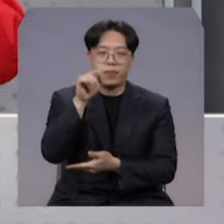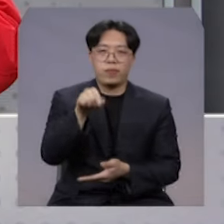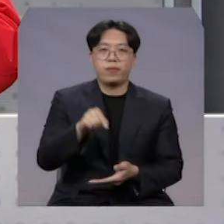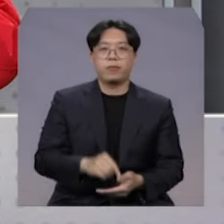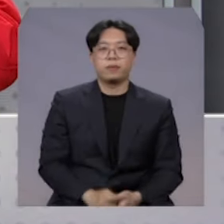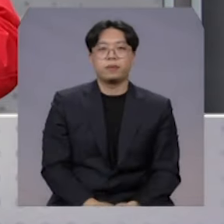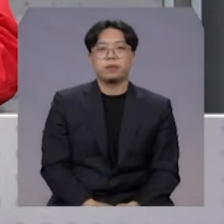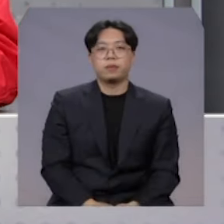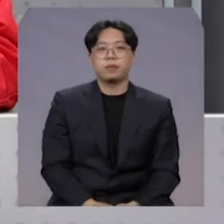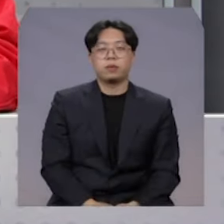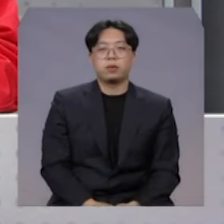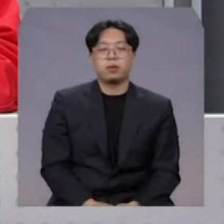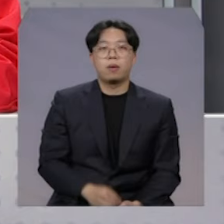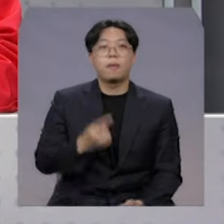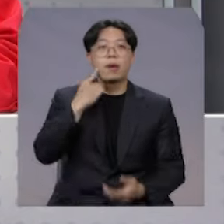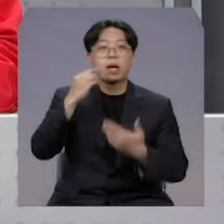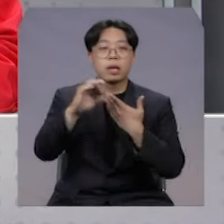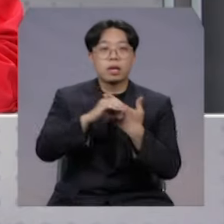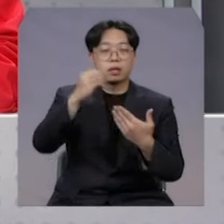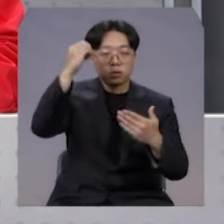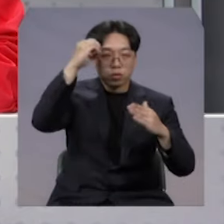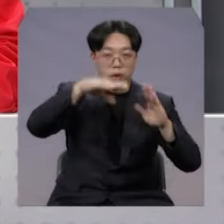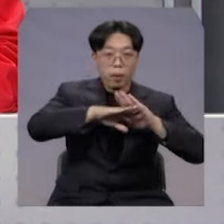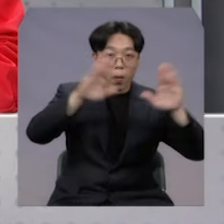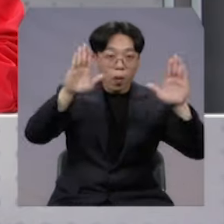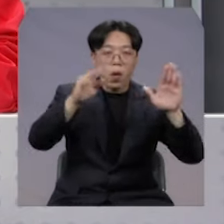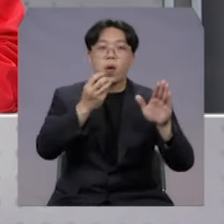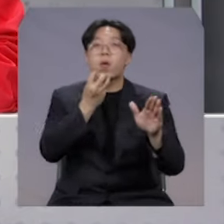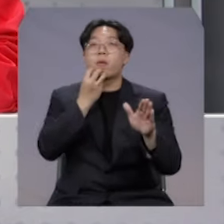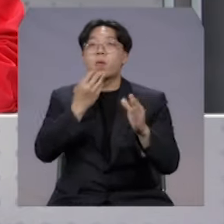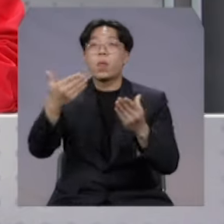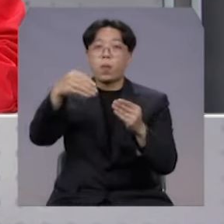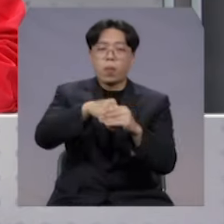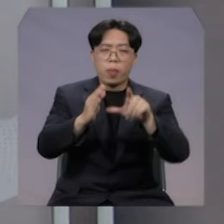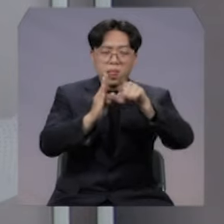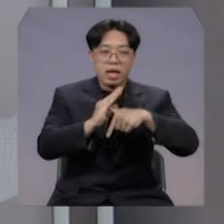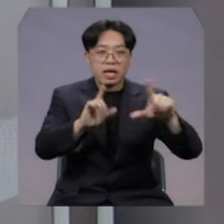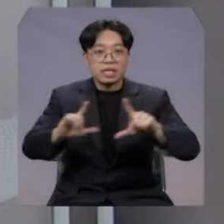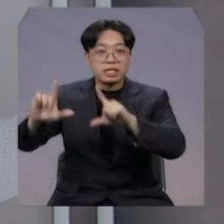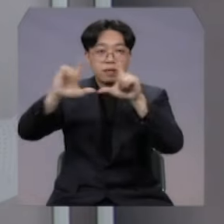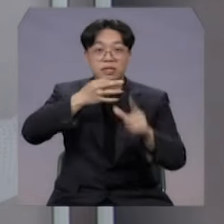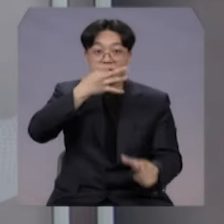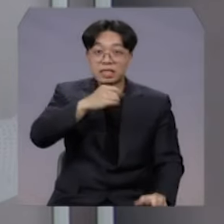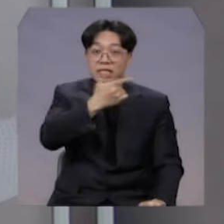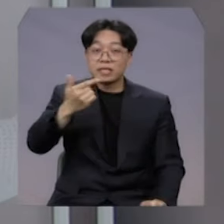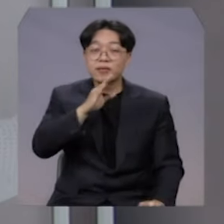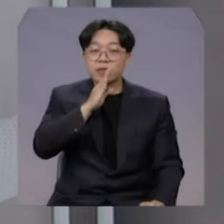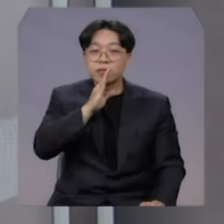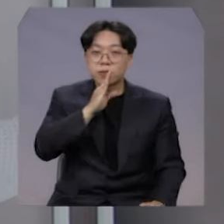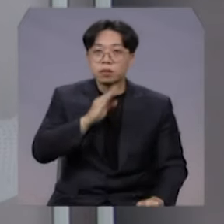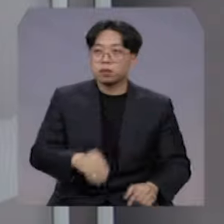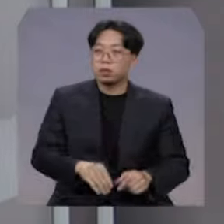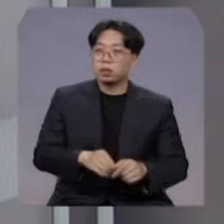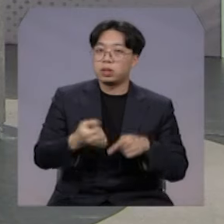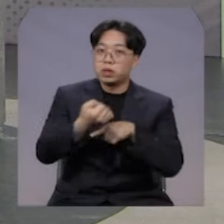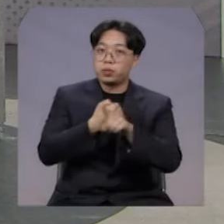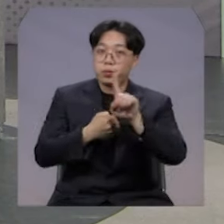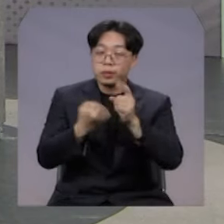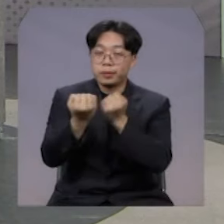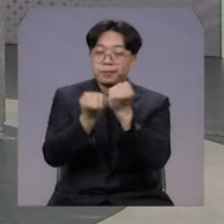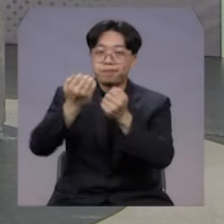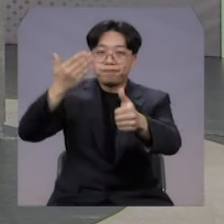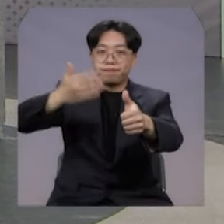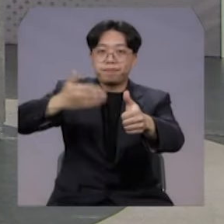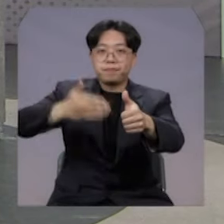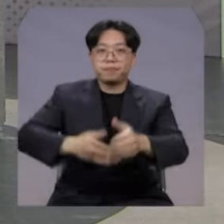광명시의 서울특별시가 되면은 예. 우리의 삶이 향상된다고 제가 말씀드렸죠. 교통 네, 문제 해결될 수 있습니다. 그러면 근거를 얘기해 주시면 좋겠습니다.